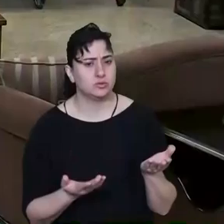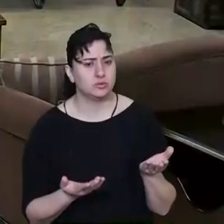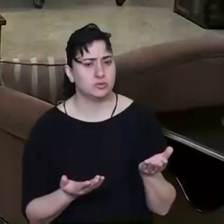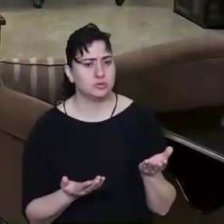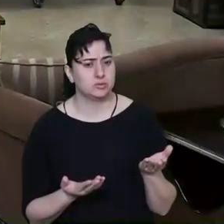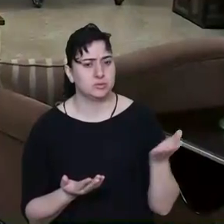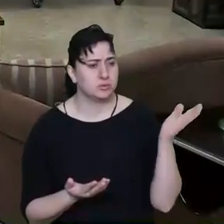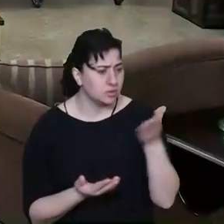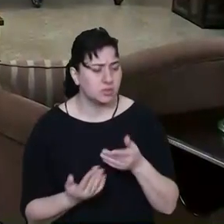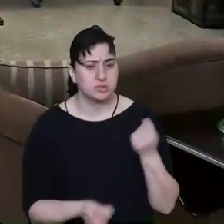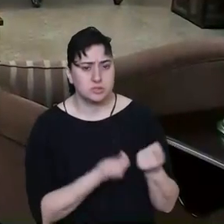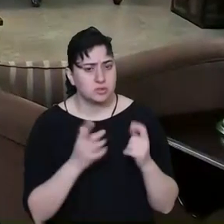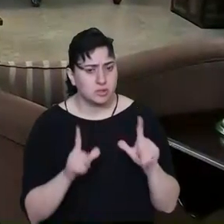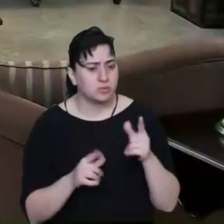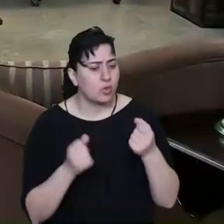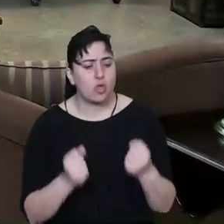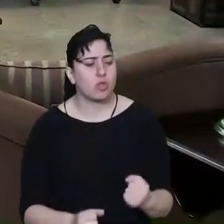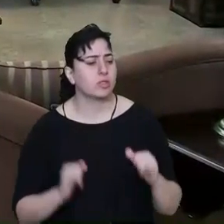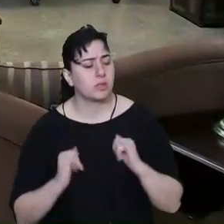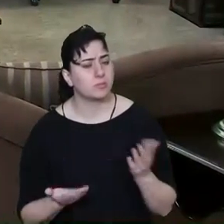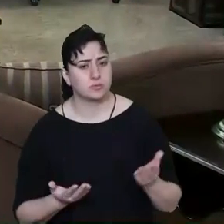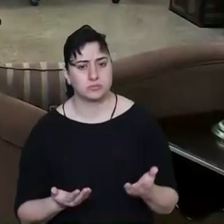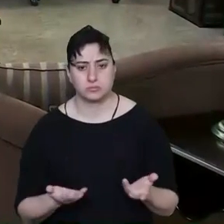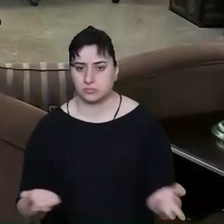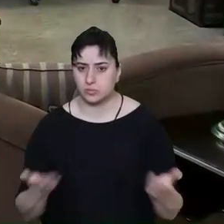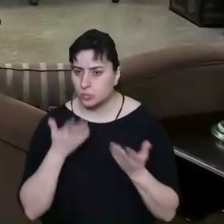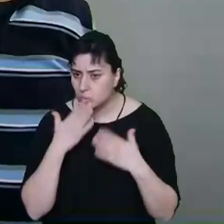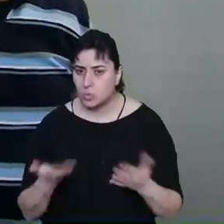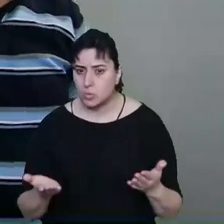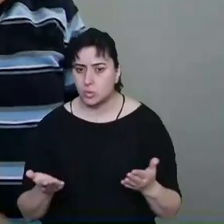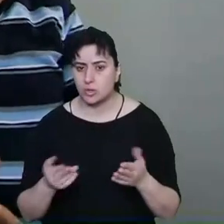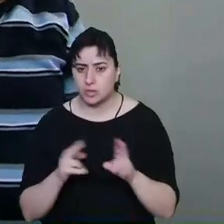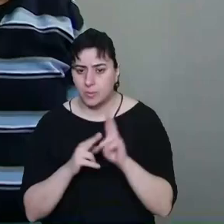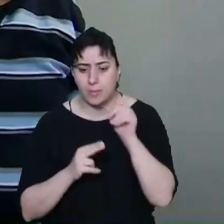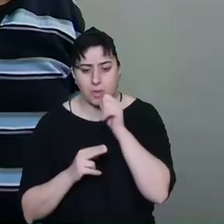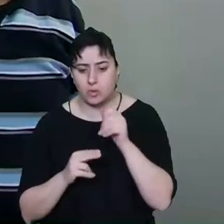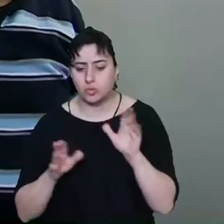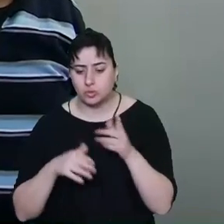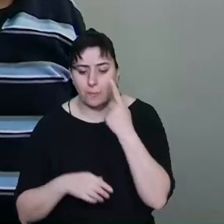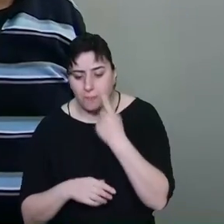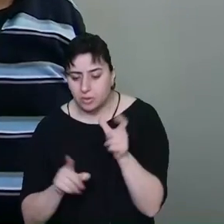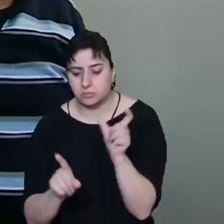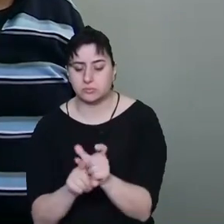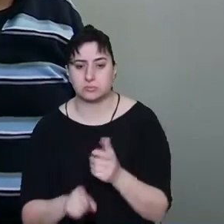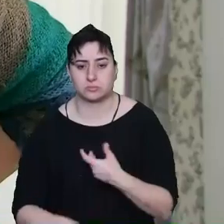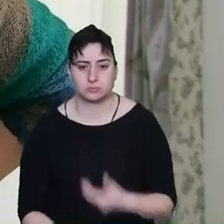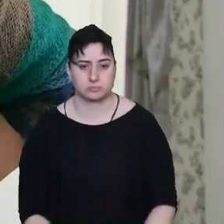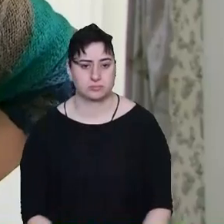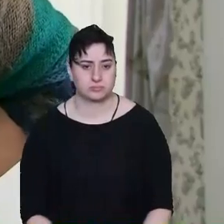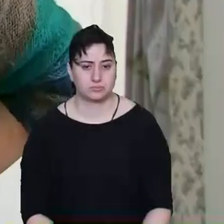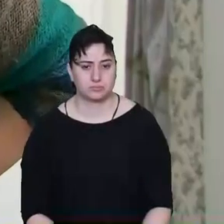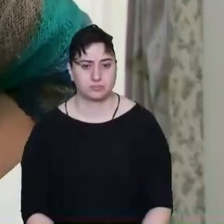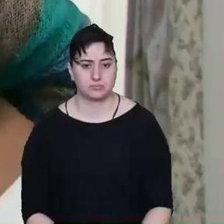senin çöpleri dikmen lazım. Niye kaytarıyorsun burada hala? Niye kaytarayım ya? Kemal Bey'in kuşuna göz kulak oluyorum ben burada.